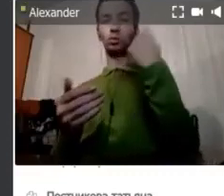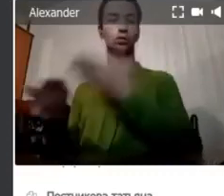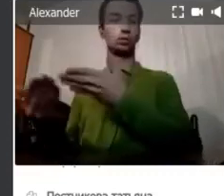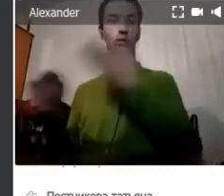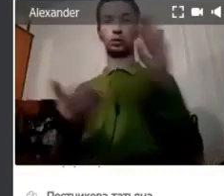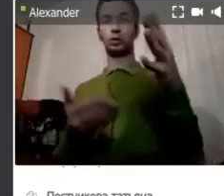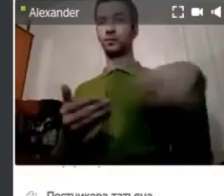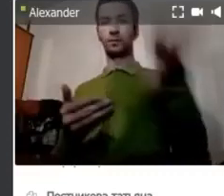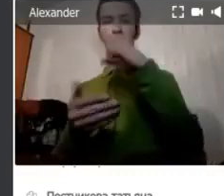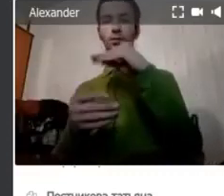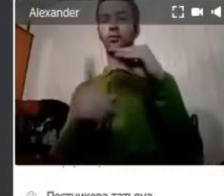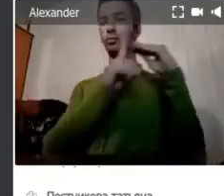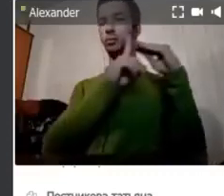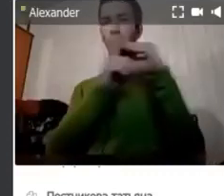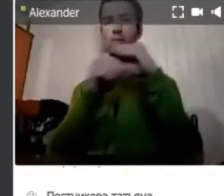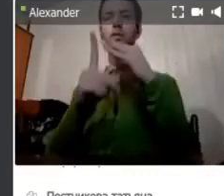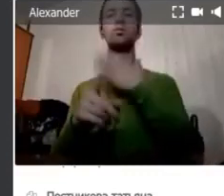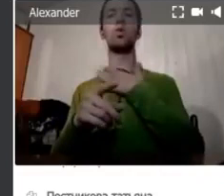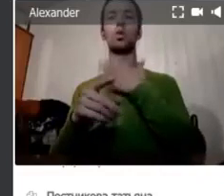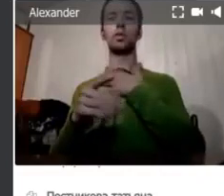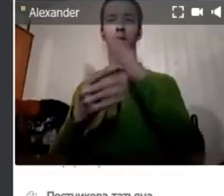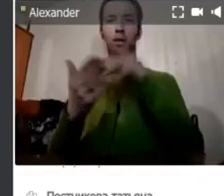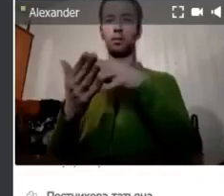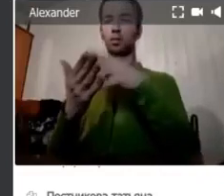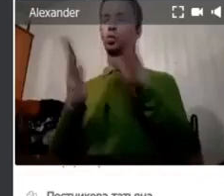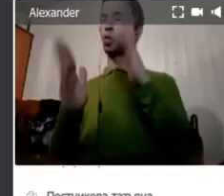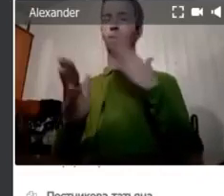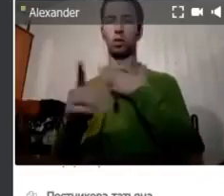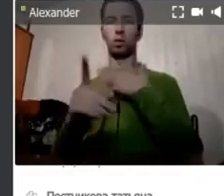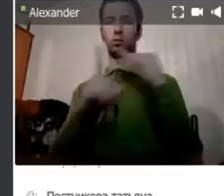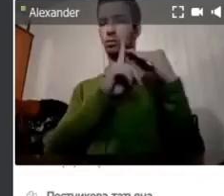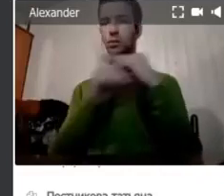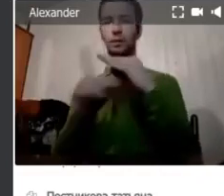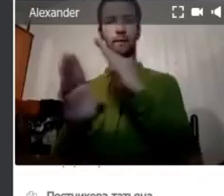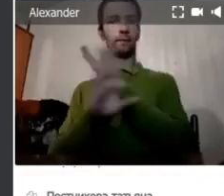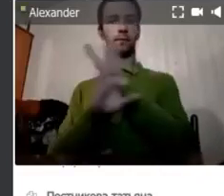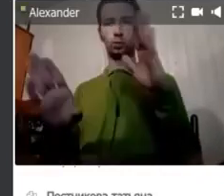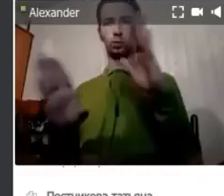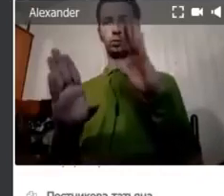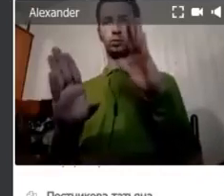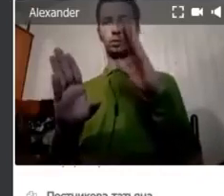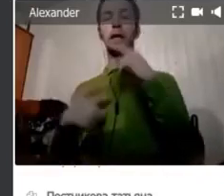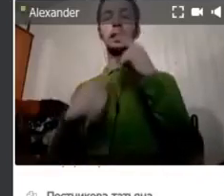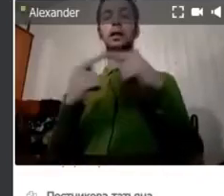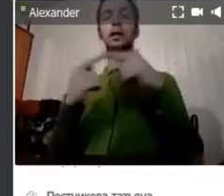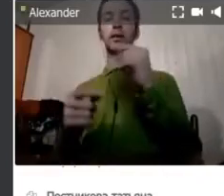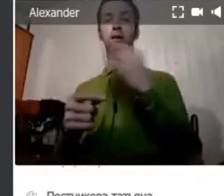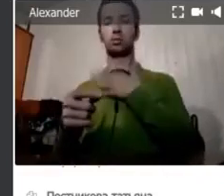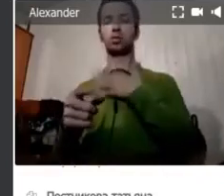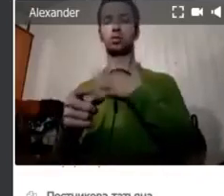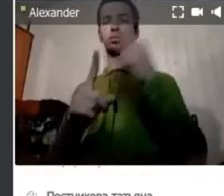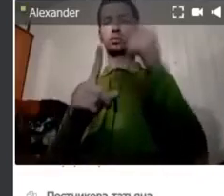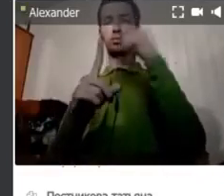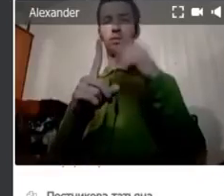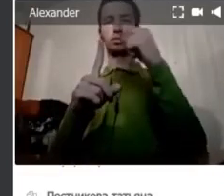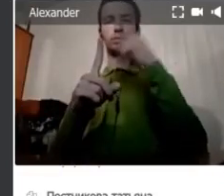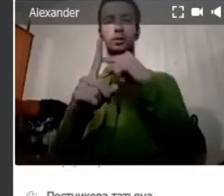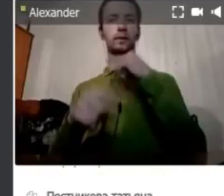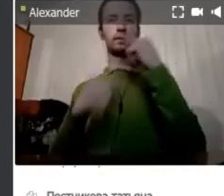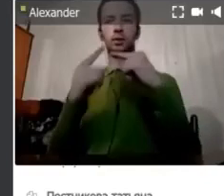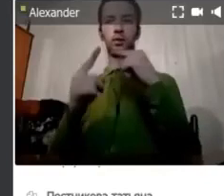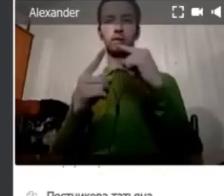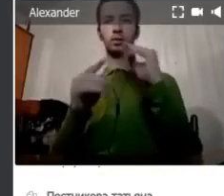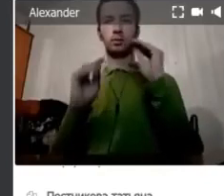вы знаете, что таблица может делиться, да, то есть вы можете выделиться в отдельную таблицу. Если у вас появляется